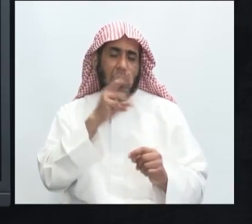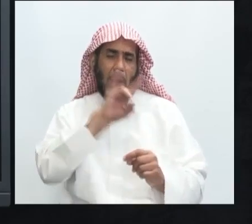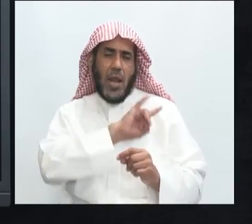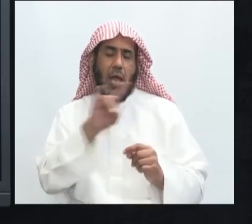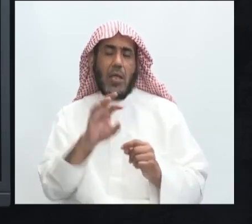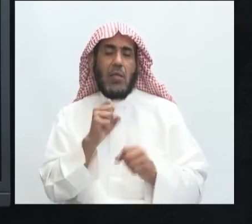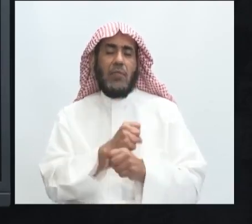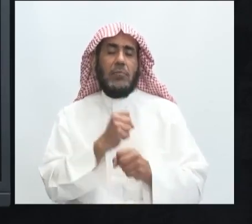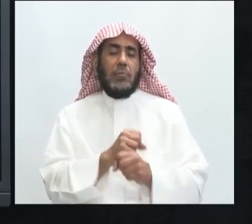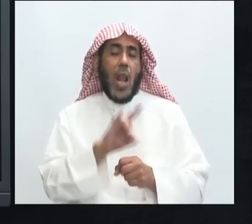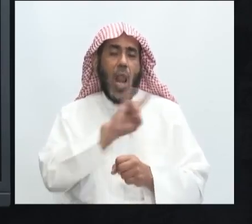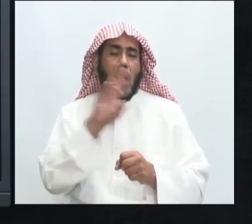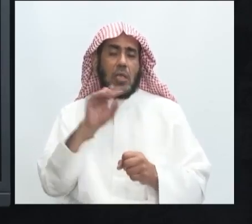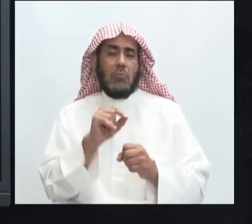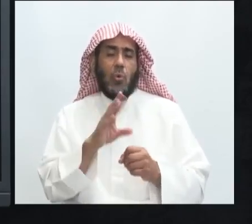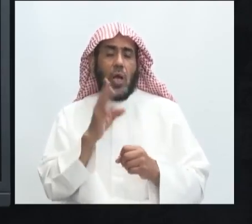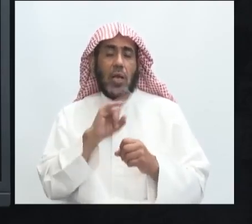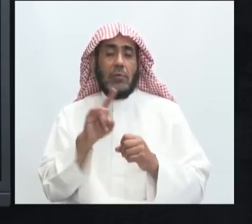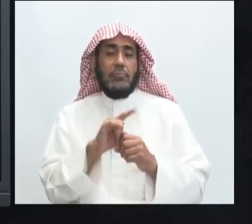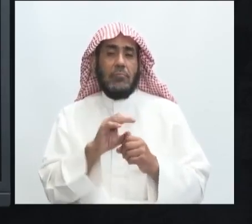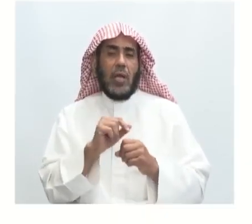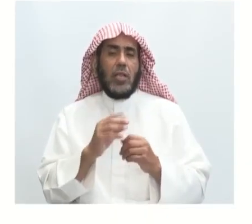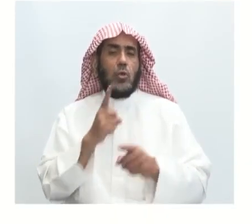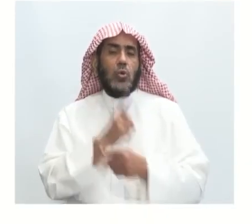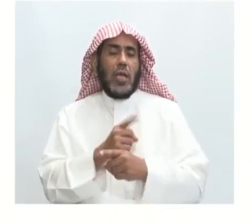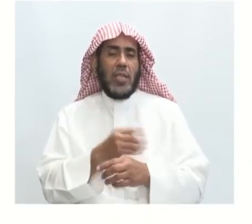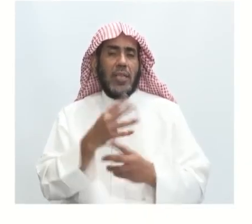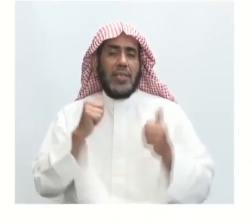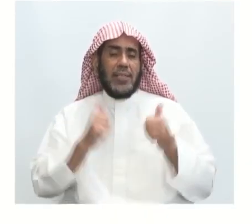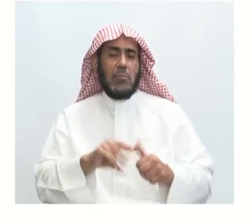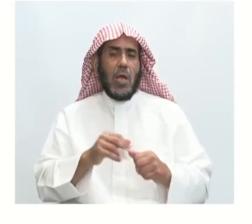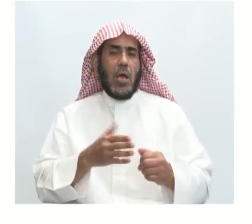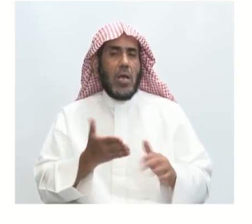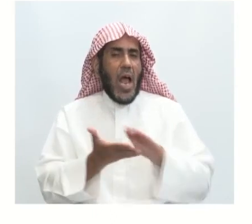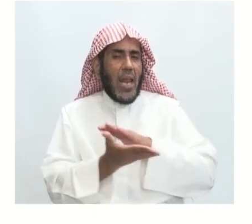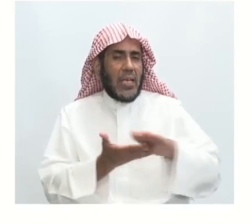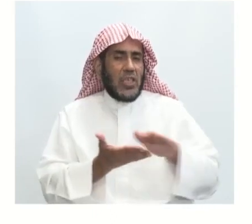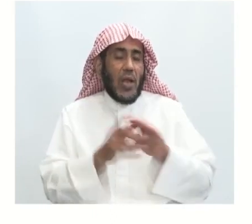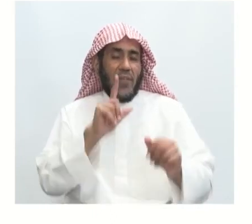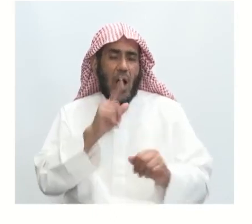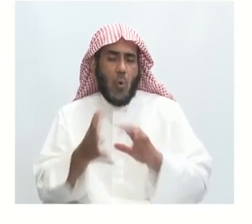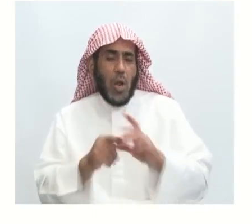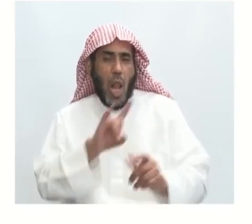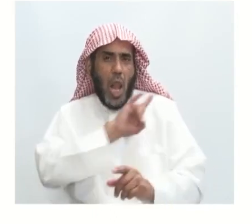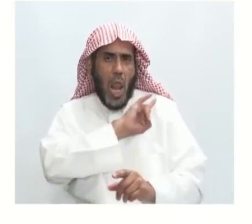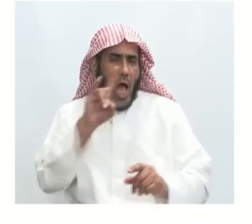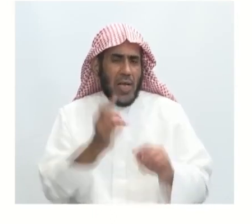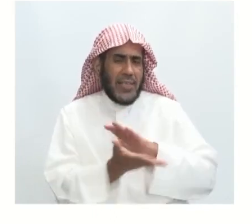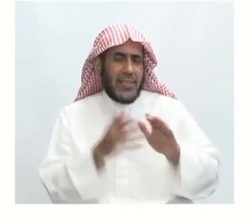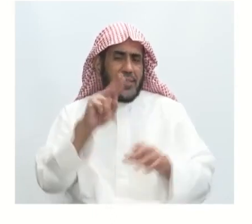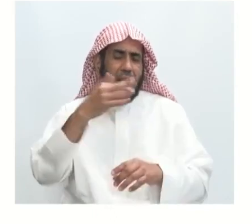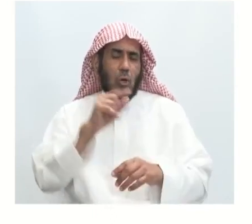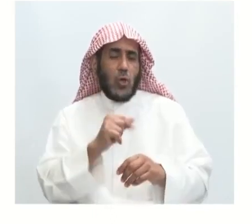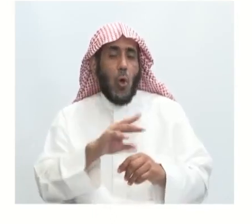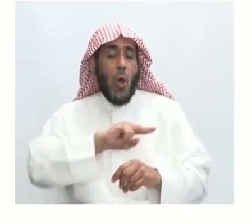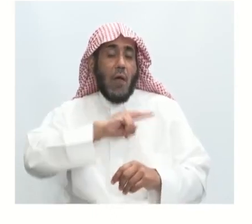عن الفعل لا تكذب وكنهي ايضا الاستاذ تلميذه عن الغش في قوله لا تغش وتلحظ